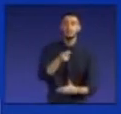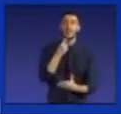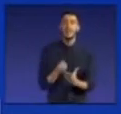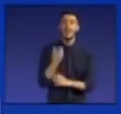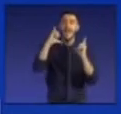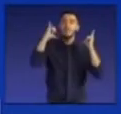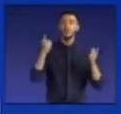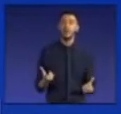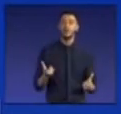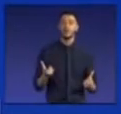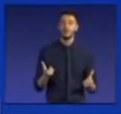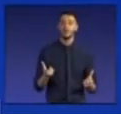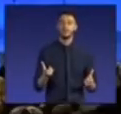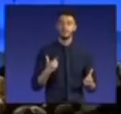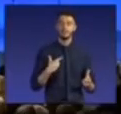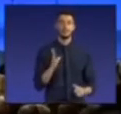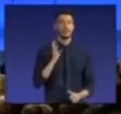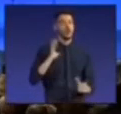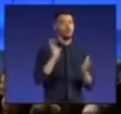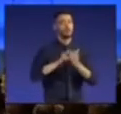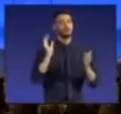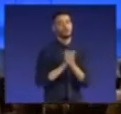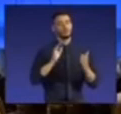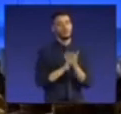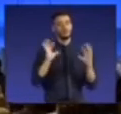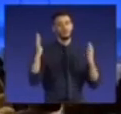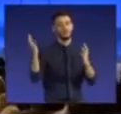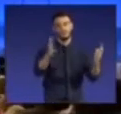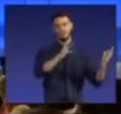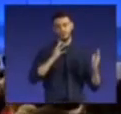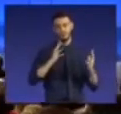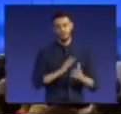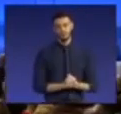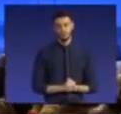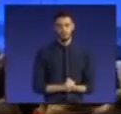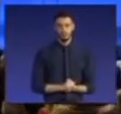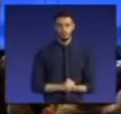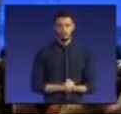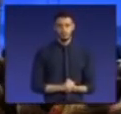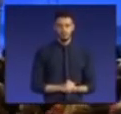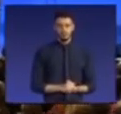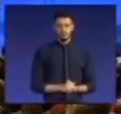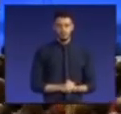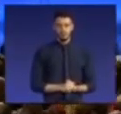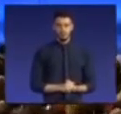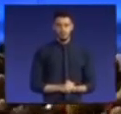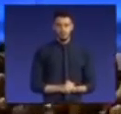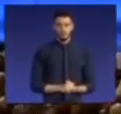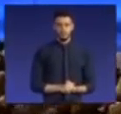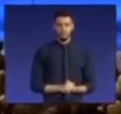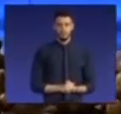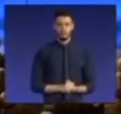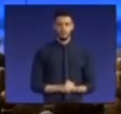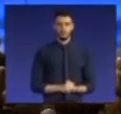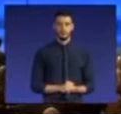στα Δυτικά Βαλκάνια, διότι αν τους εξηγηθεί πώς το βλέπουμε εμείς και αν δουν ότι είμαστε σταθεροί στις απόψεις μας, θα το λάβουν σοβαρά